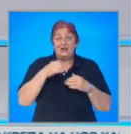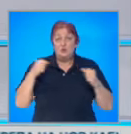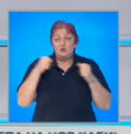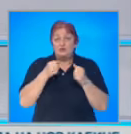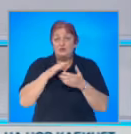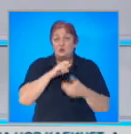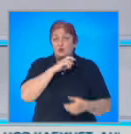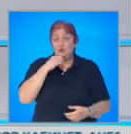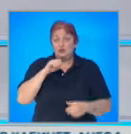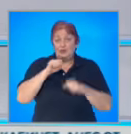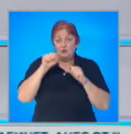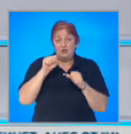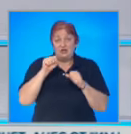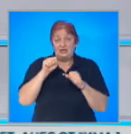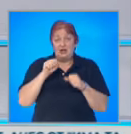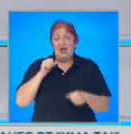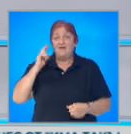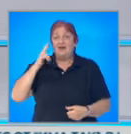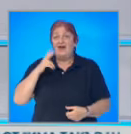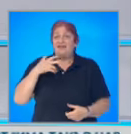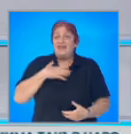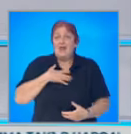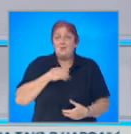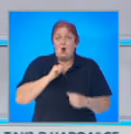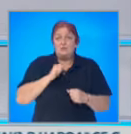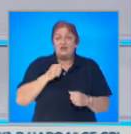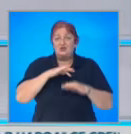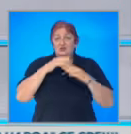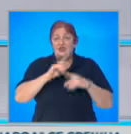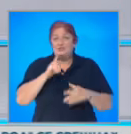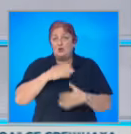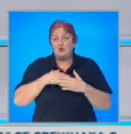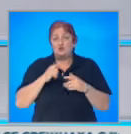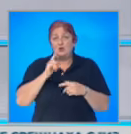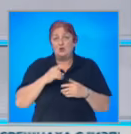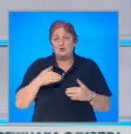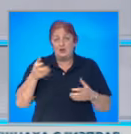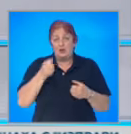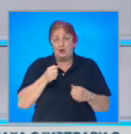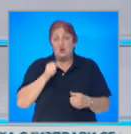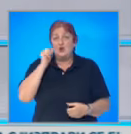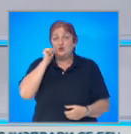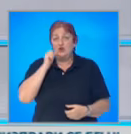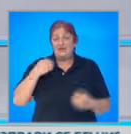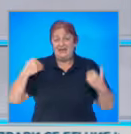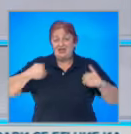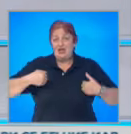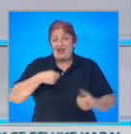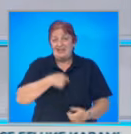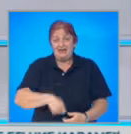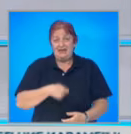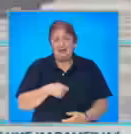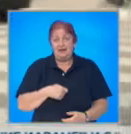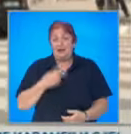до сблъсъци между полицията и протестиращи. Във Франция има опасение, че вълната на недоволство може да бъде подета и от жълтите